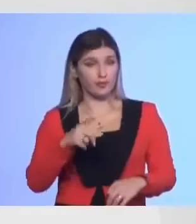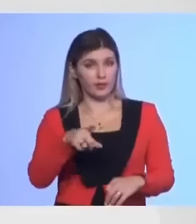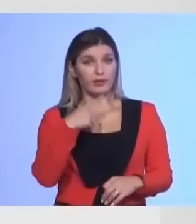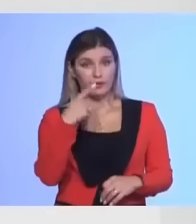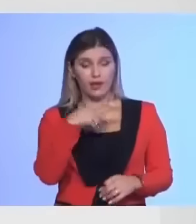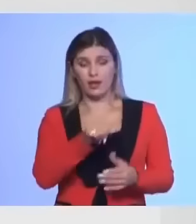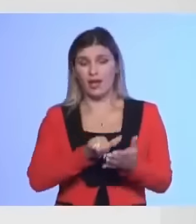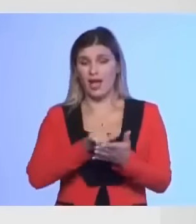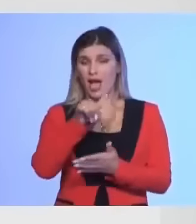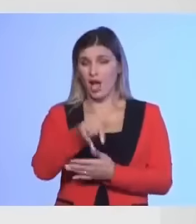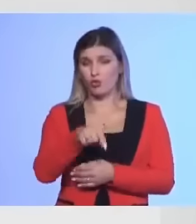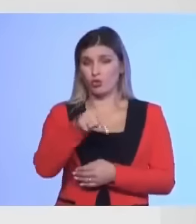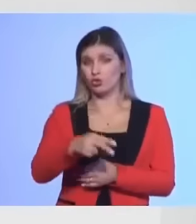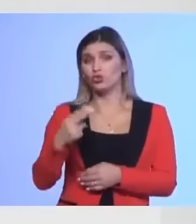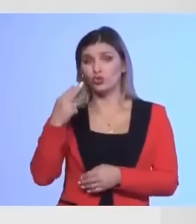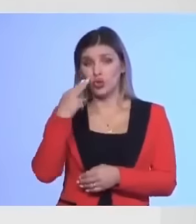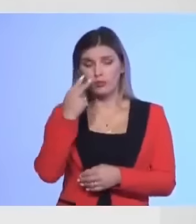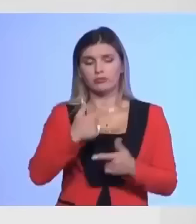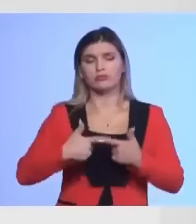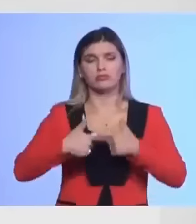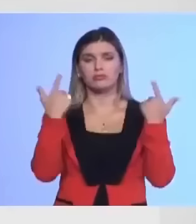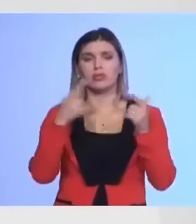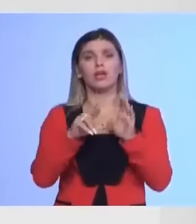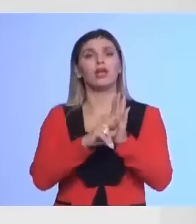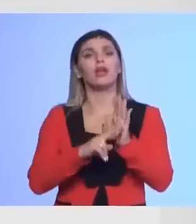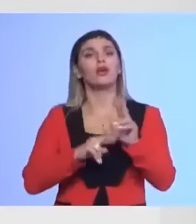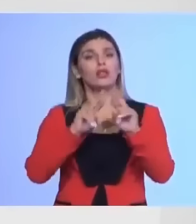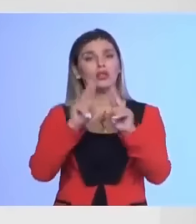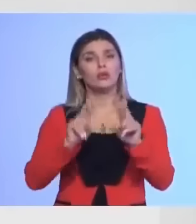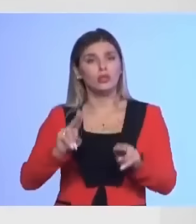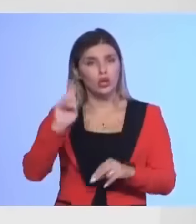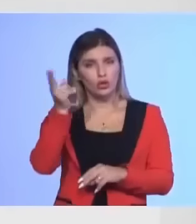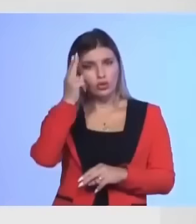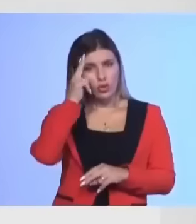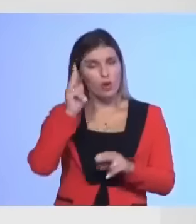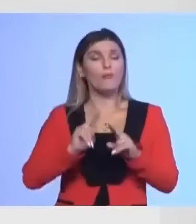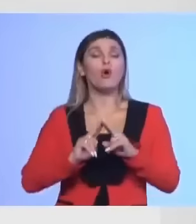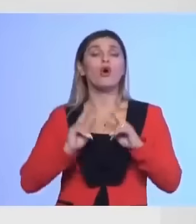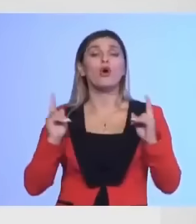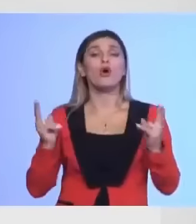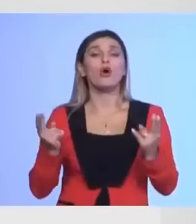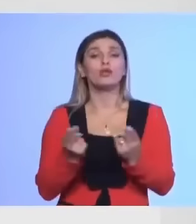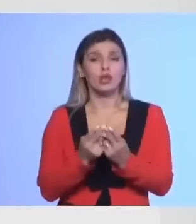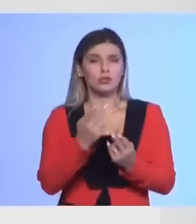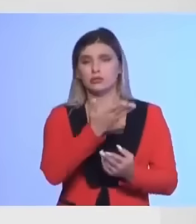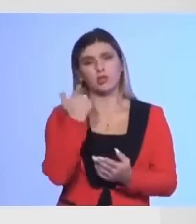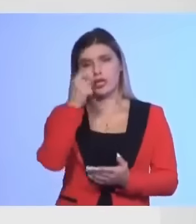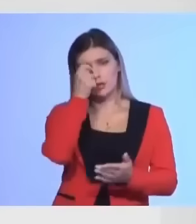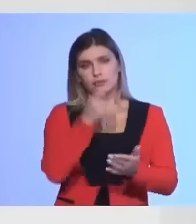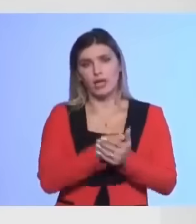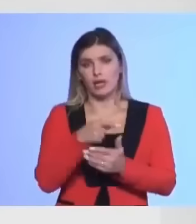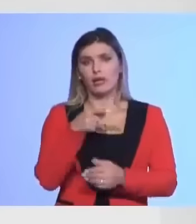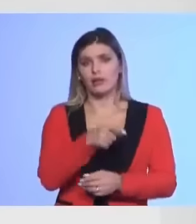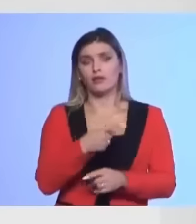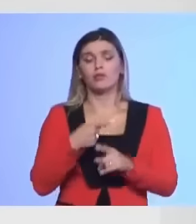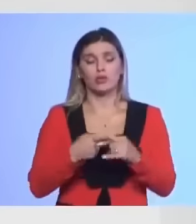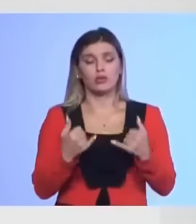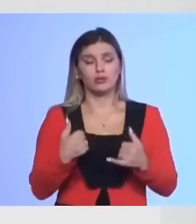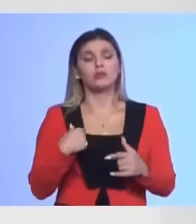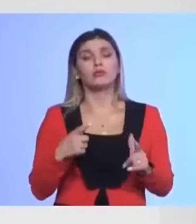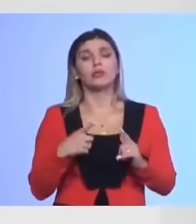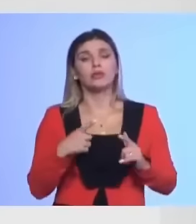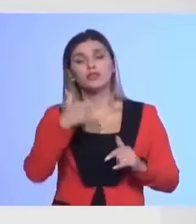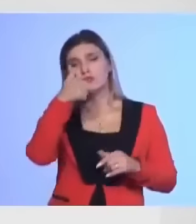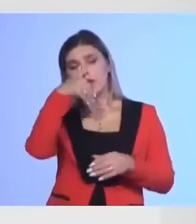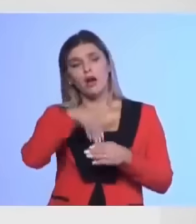në aeroportin e Shkupit ka qenë shkelje e qartë e rregullave ndërkombëtare të njohura dhe aplikuara botërisht, Prandaj presidenca pret të njoftohet për masat e